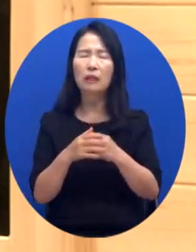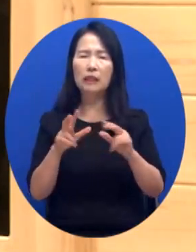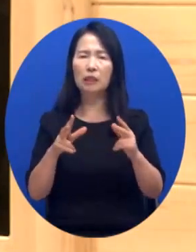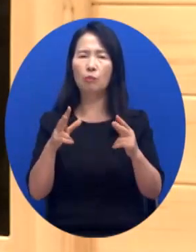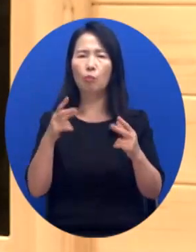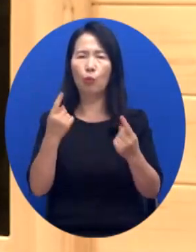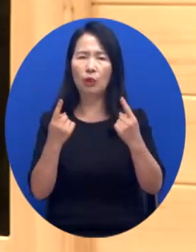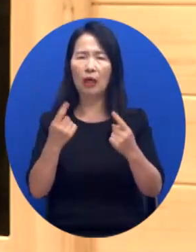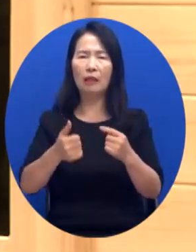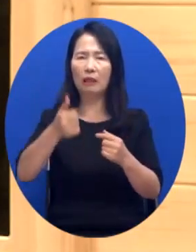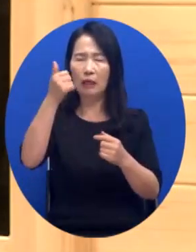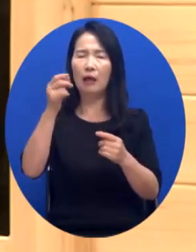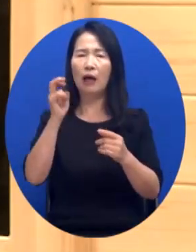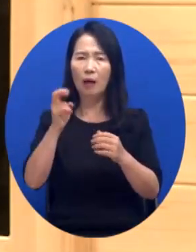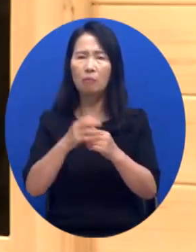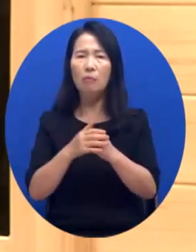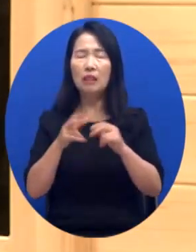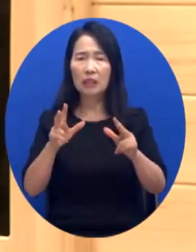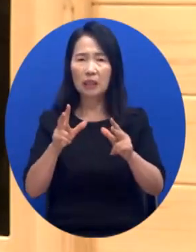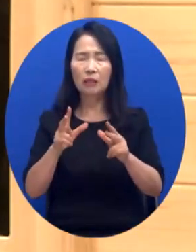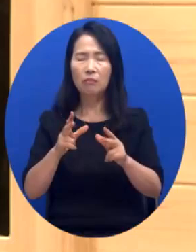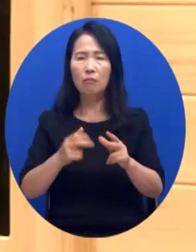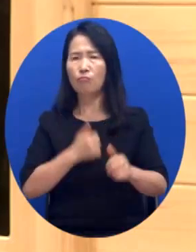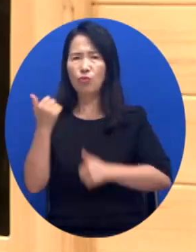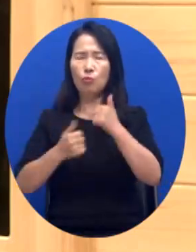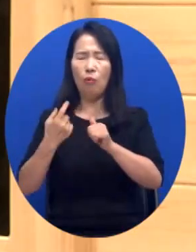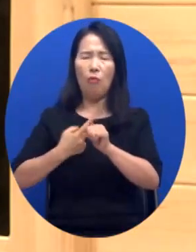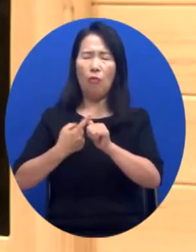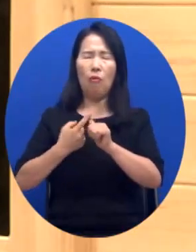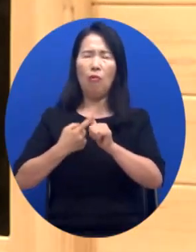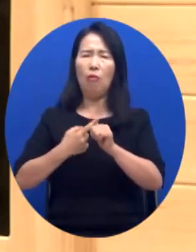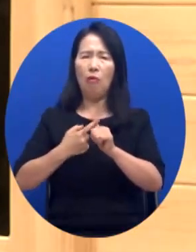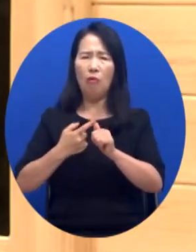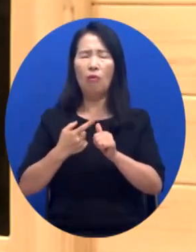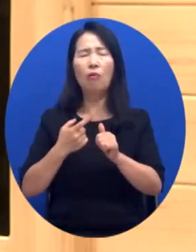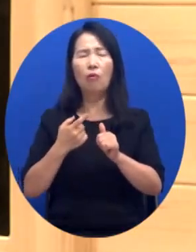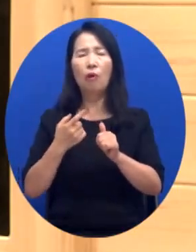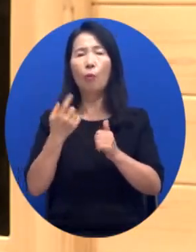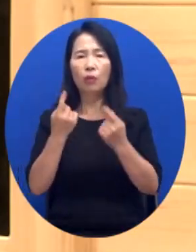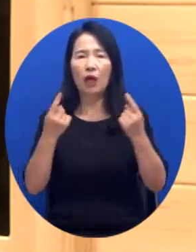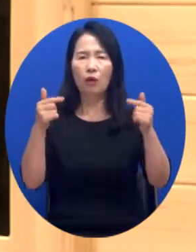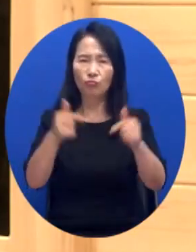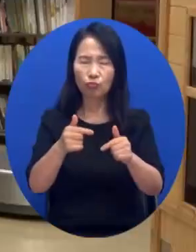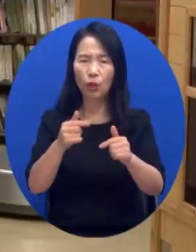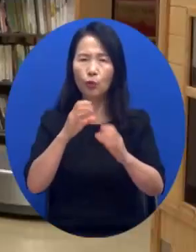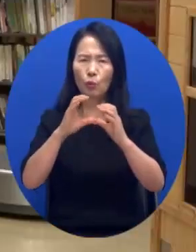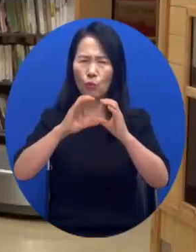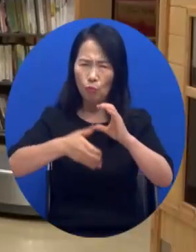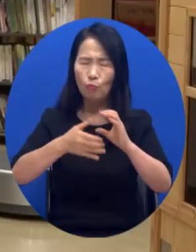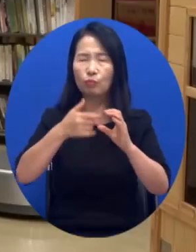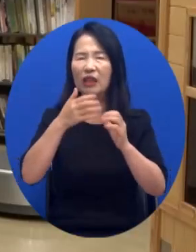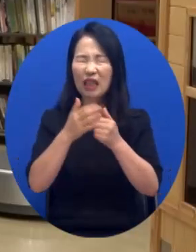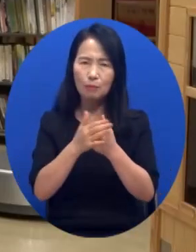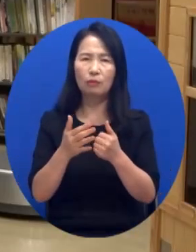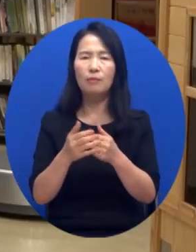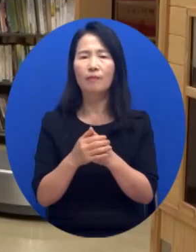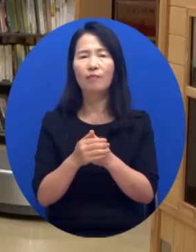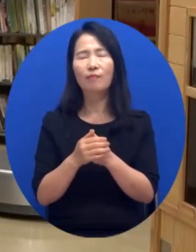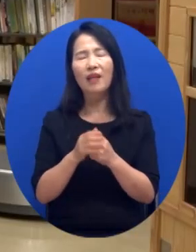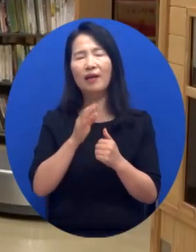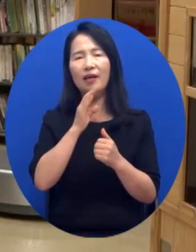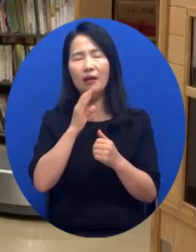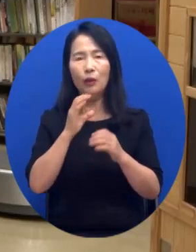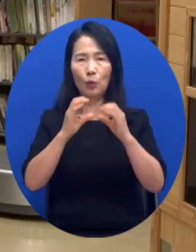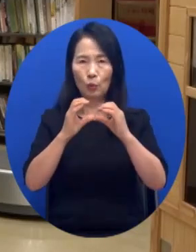한국교회가 이만큼 분노의 화살을 맞고 있다고 생각하지는 않습니다. 소통이 부족했죠. 네, 소통에 대해서 강조를